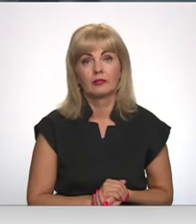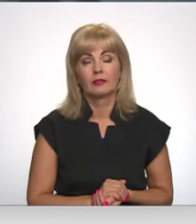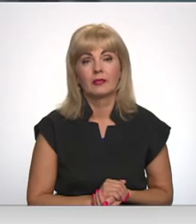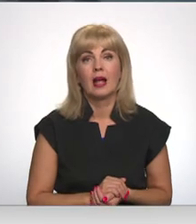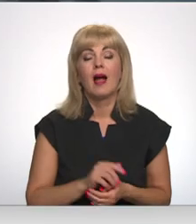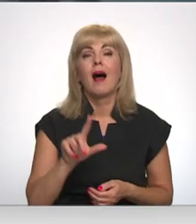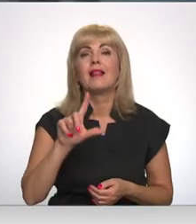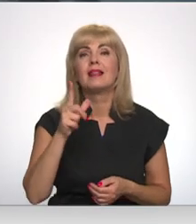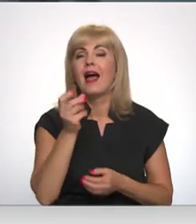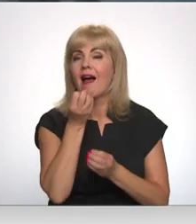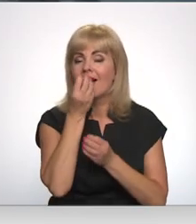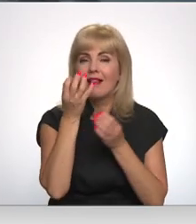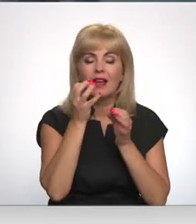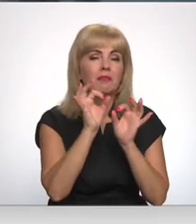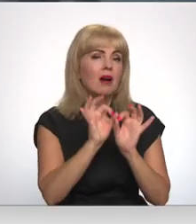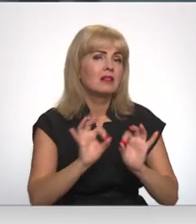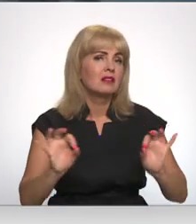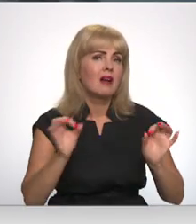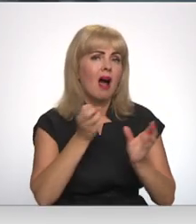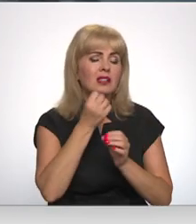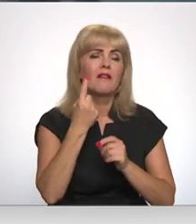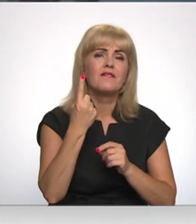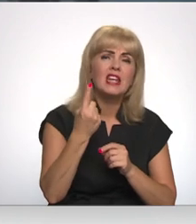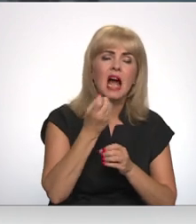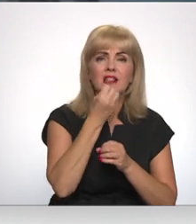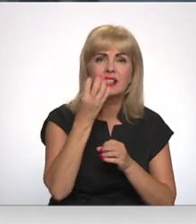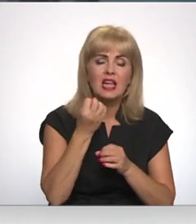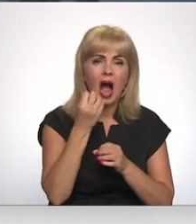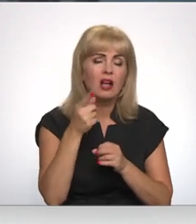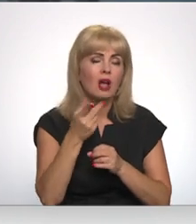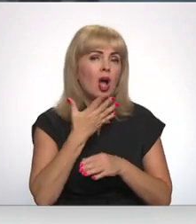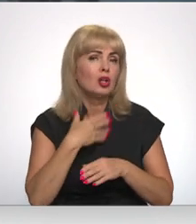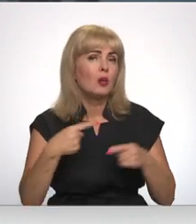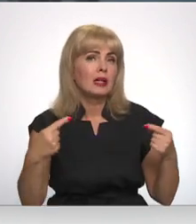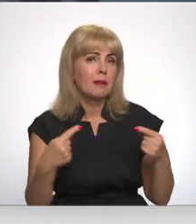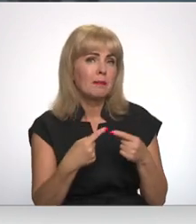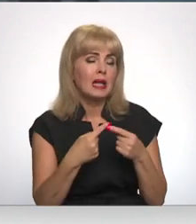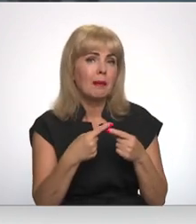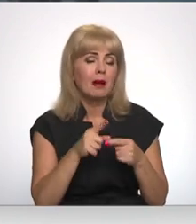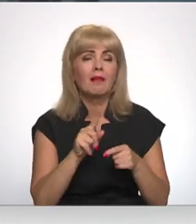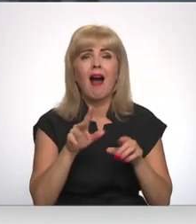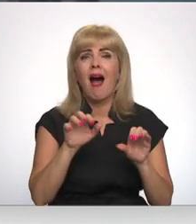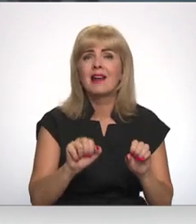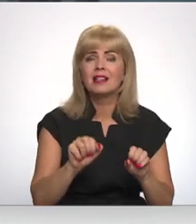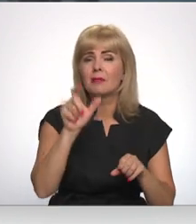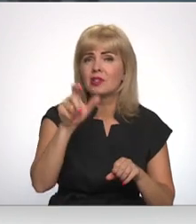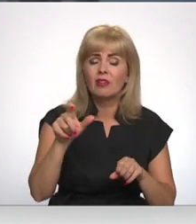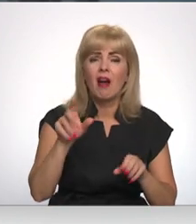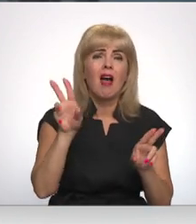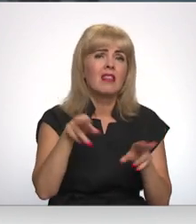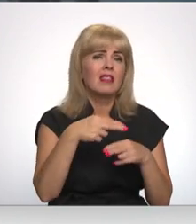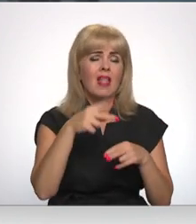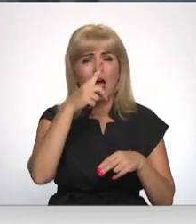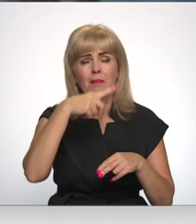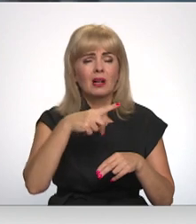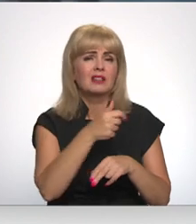Dienlīlijas, ko dēvē arī par skaizziedēm, dienziedēm vai pat viendienītēm, ir ļoti piemērotas aizņemtiem cilvēkiem. Tās neprasa īpašu